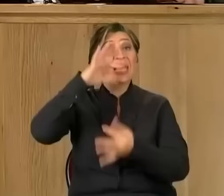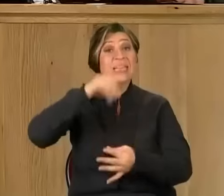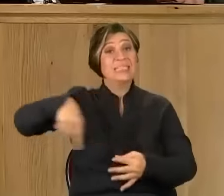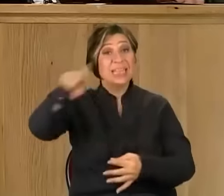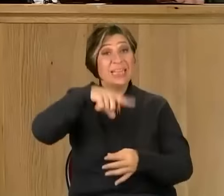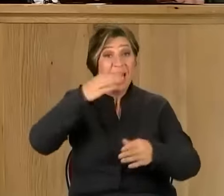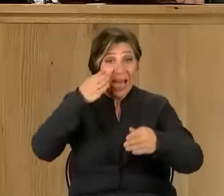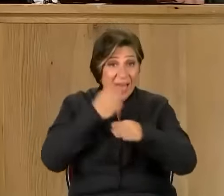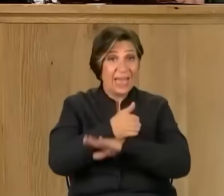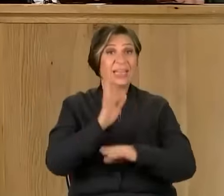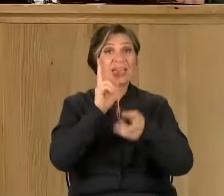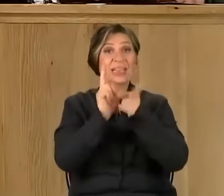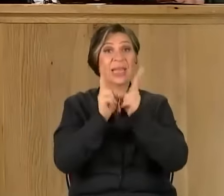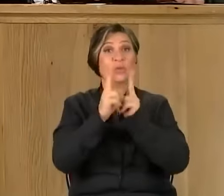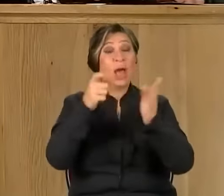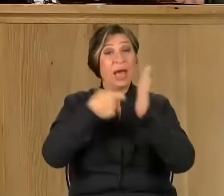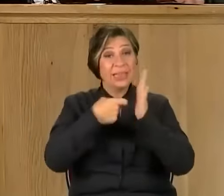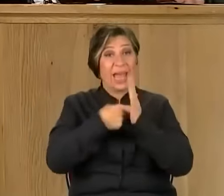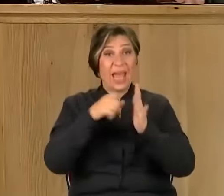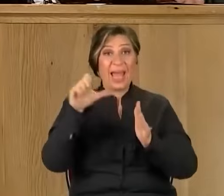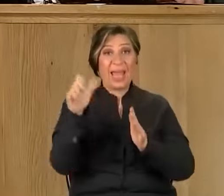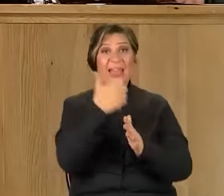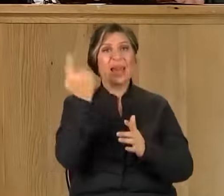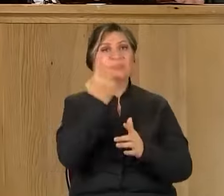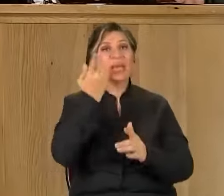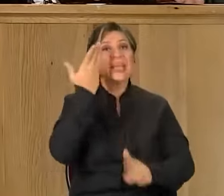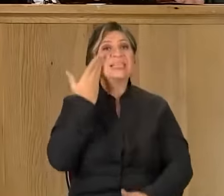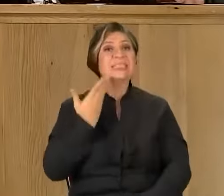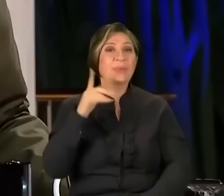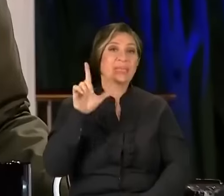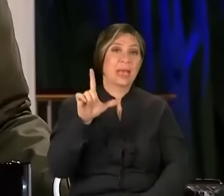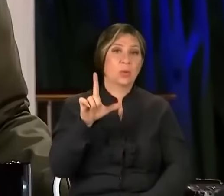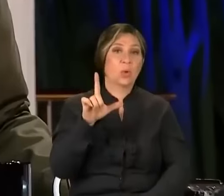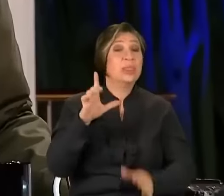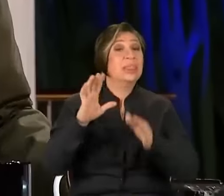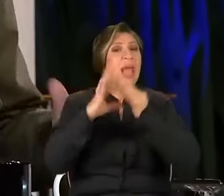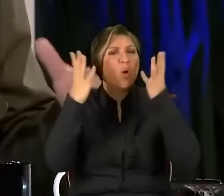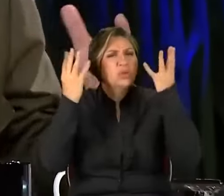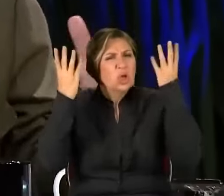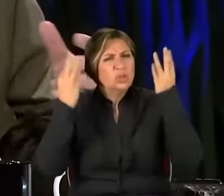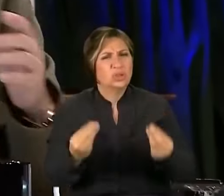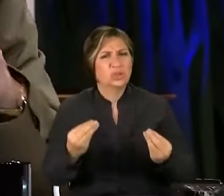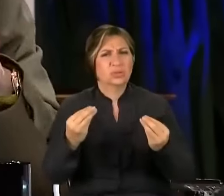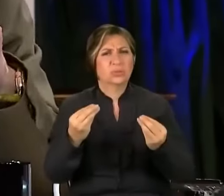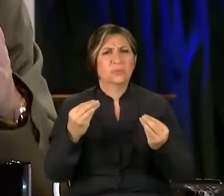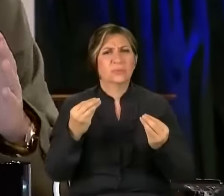insanların hakikaten tiyatro adına kaliteli bir şeyler izlemeleri gerekiyor. Ne olursa olsun. Tamam,